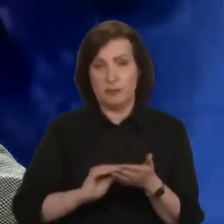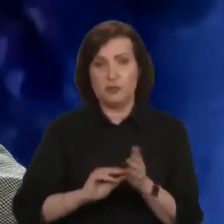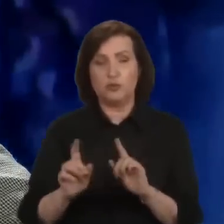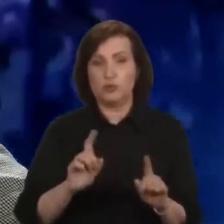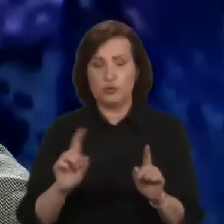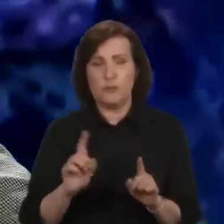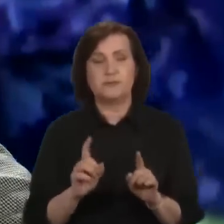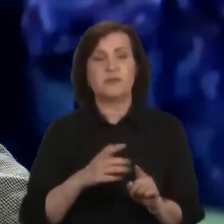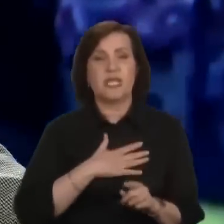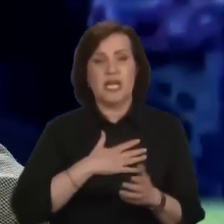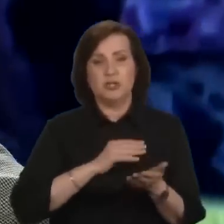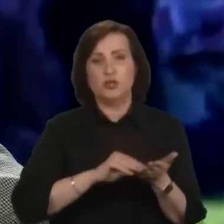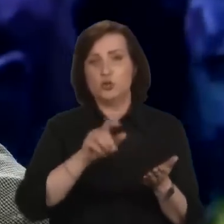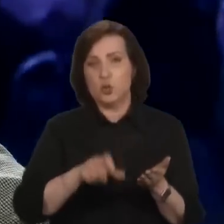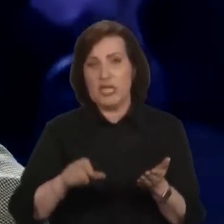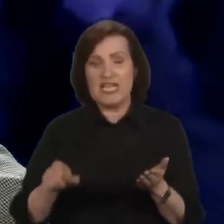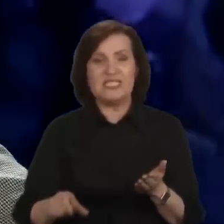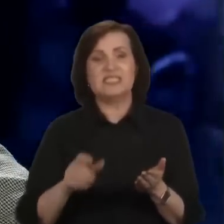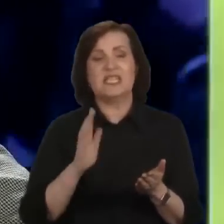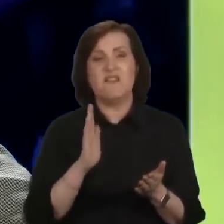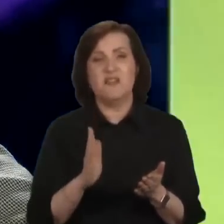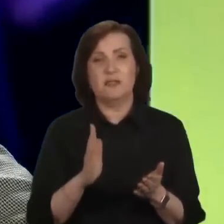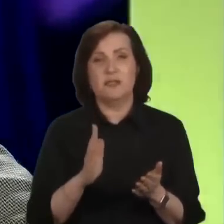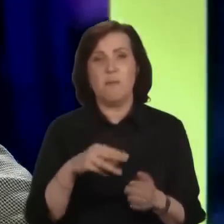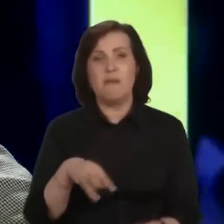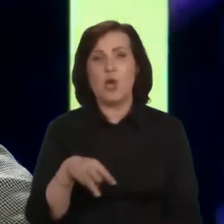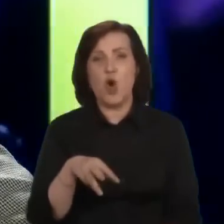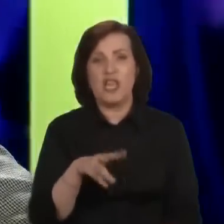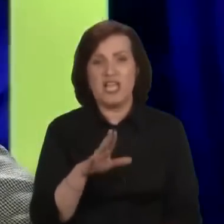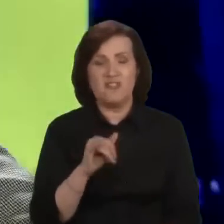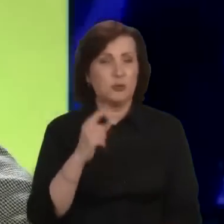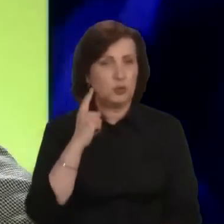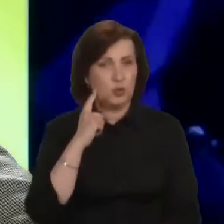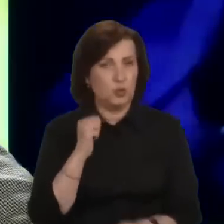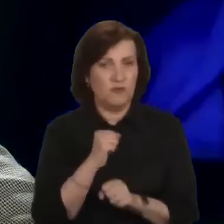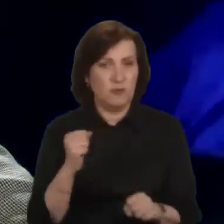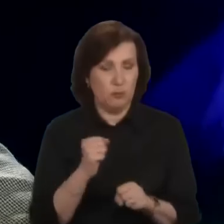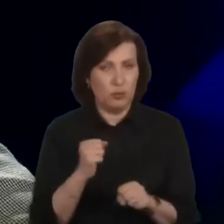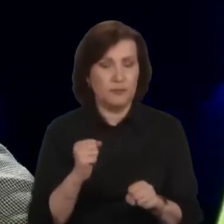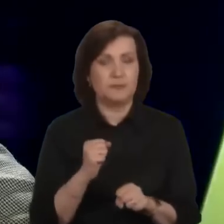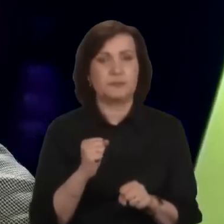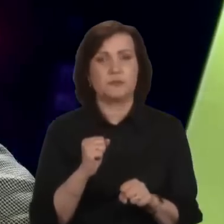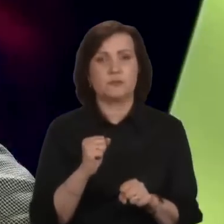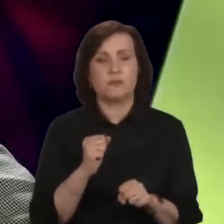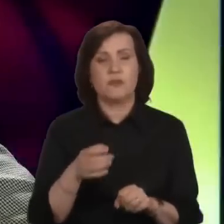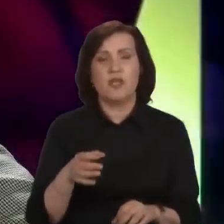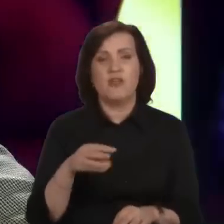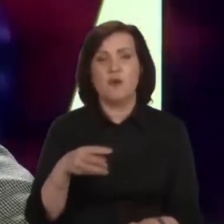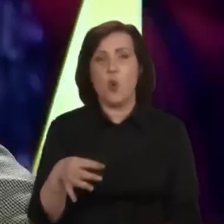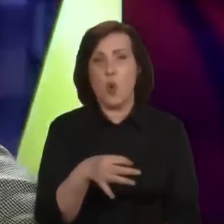що наші журналісти в Миколаєві чують звуки вибухів, а в